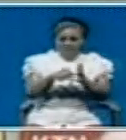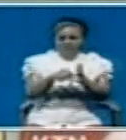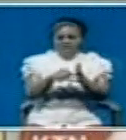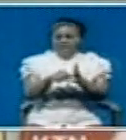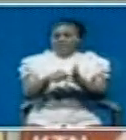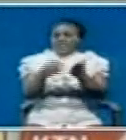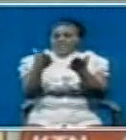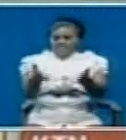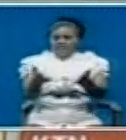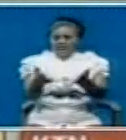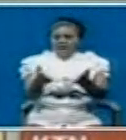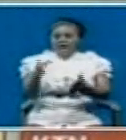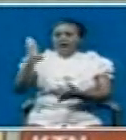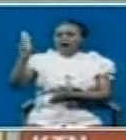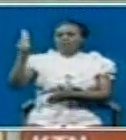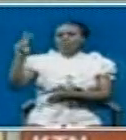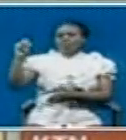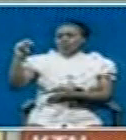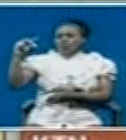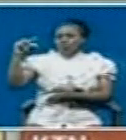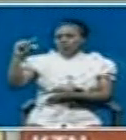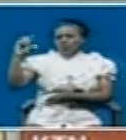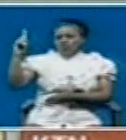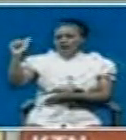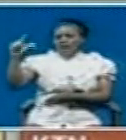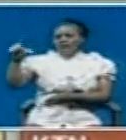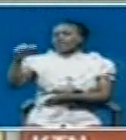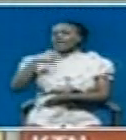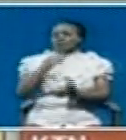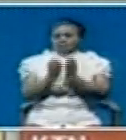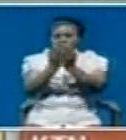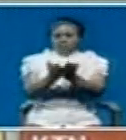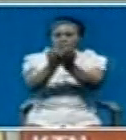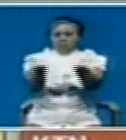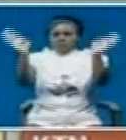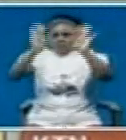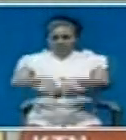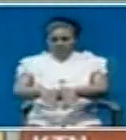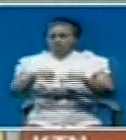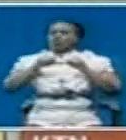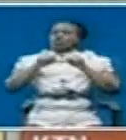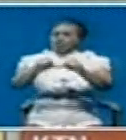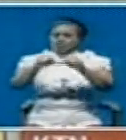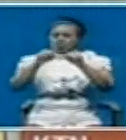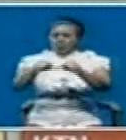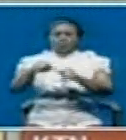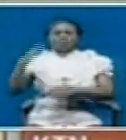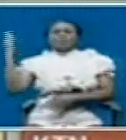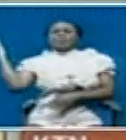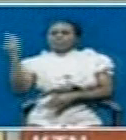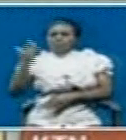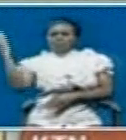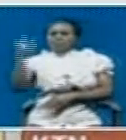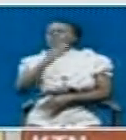tabu ile ile kwa wakazi wa Siginga baada ya kupatwa na mkasa wa boti kuzama. Mahubiri yamepamba moto